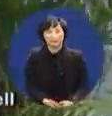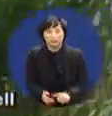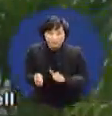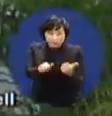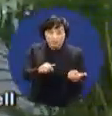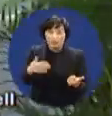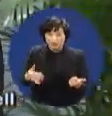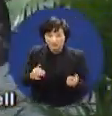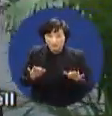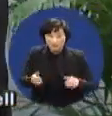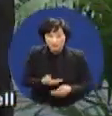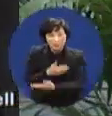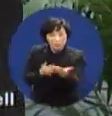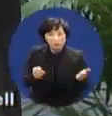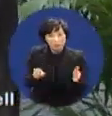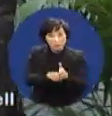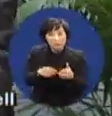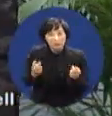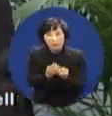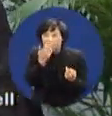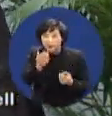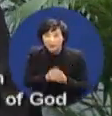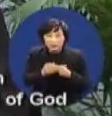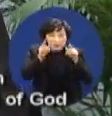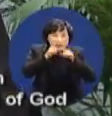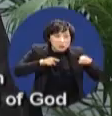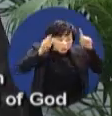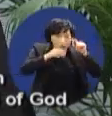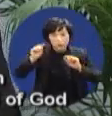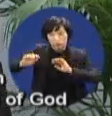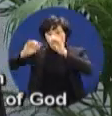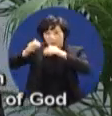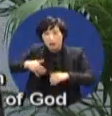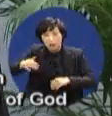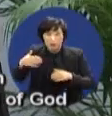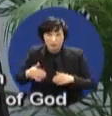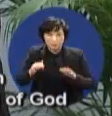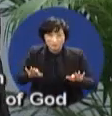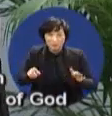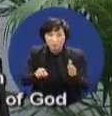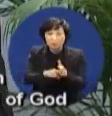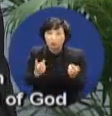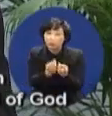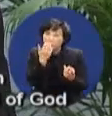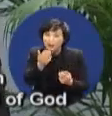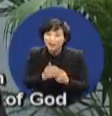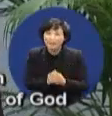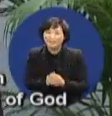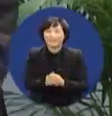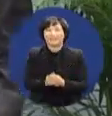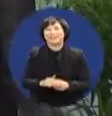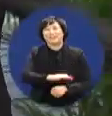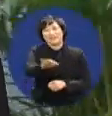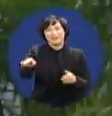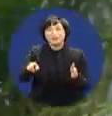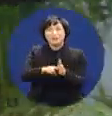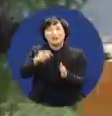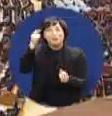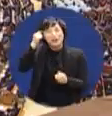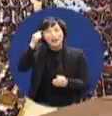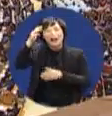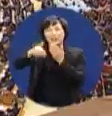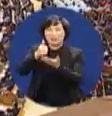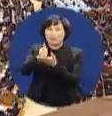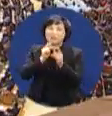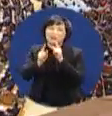죽어보지도 않고 어떻게 믿어? 지옥도 천국도 안 가보고 어떻게 믿어? 우리가 믿는 것은 하나님 말씀이 사실이기 때문에 믿는